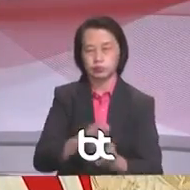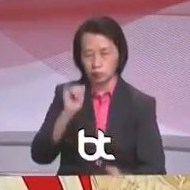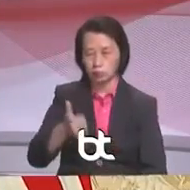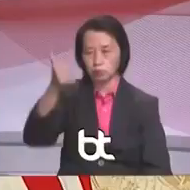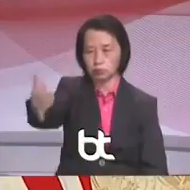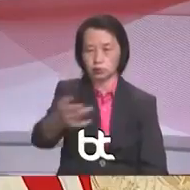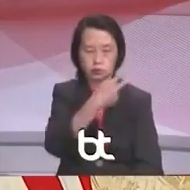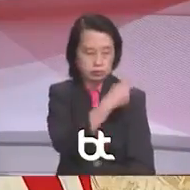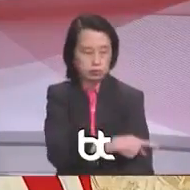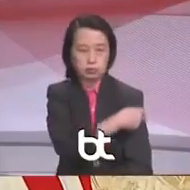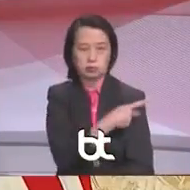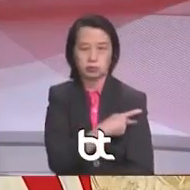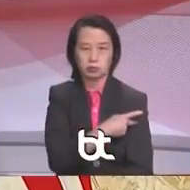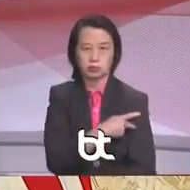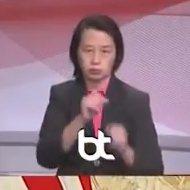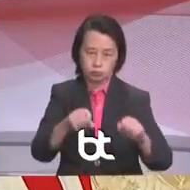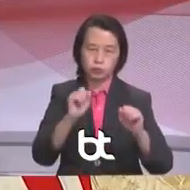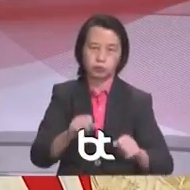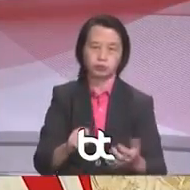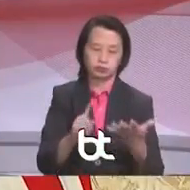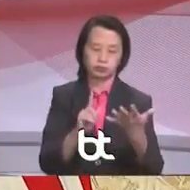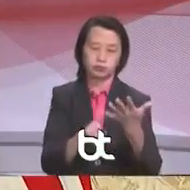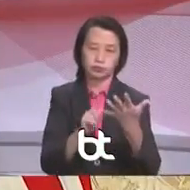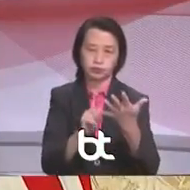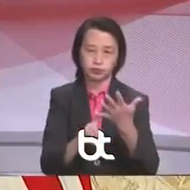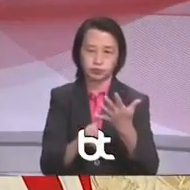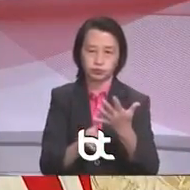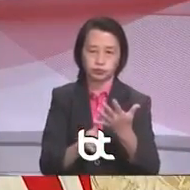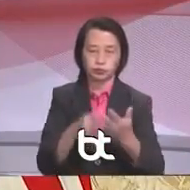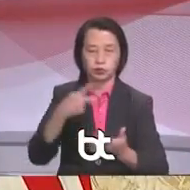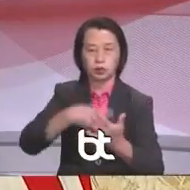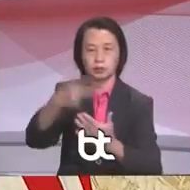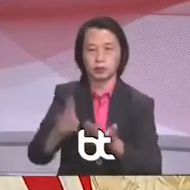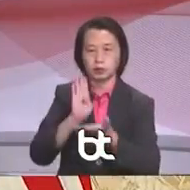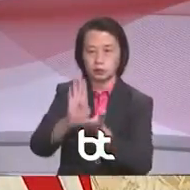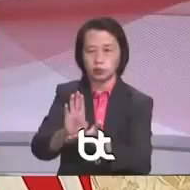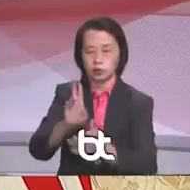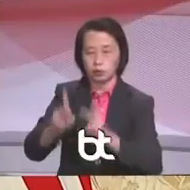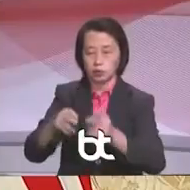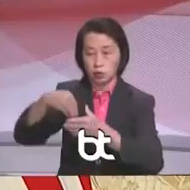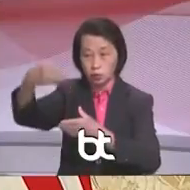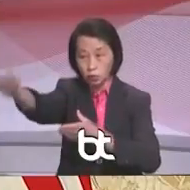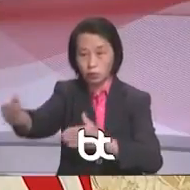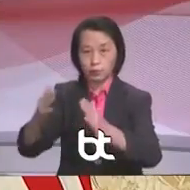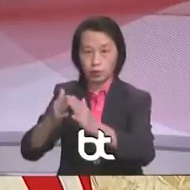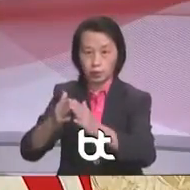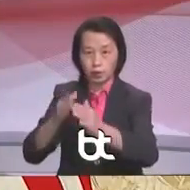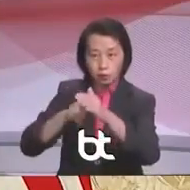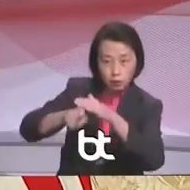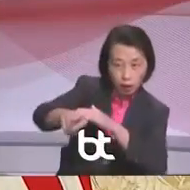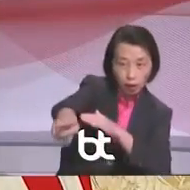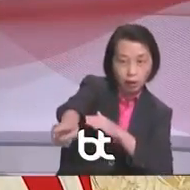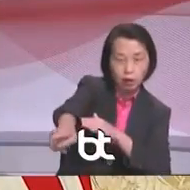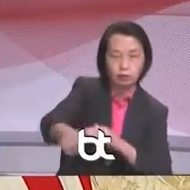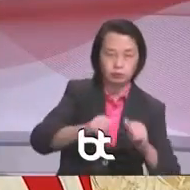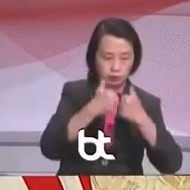ke fasiliti klinik kesihatan. Yang kelima, melalui program bantuan bagi penduduk luar bandar dan penelaman